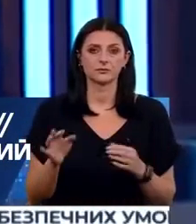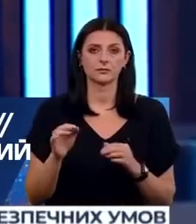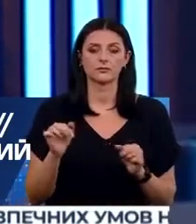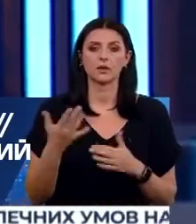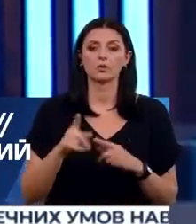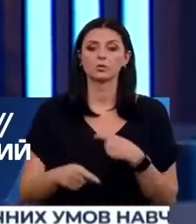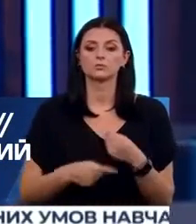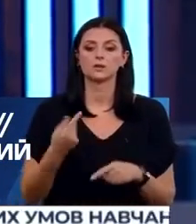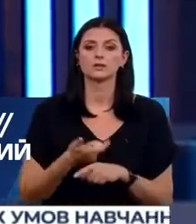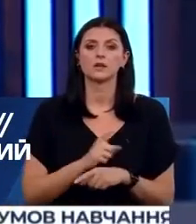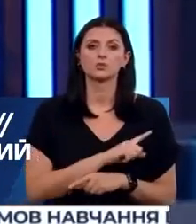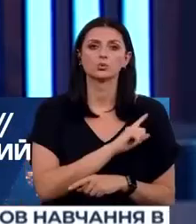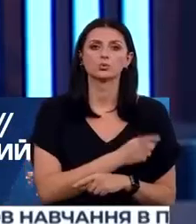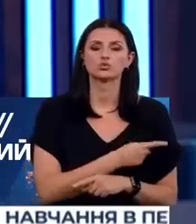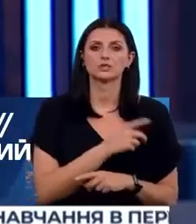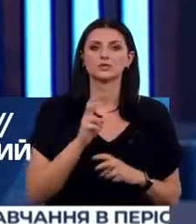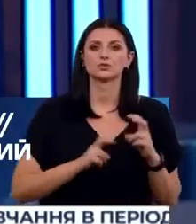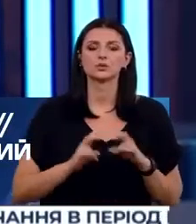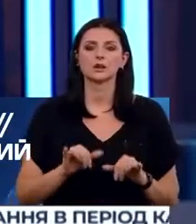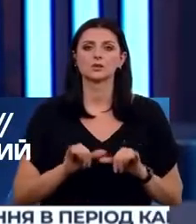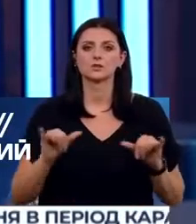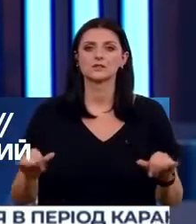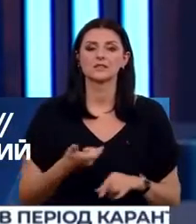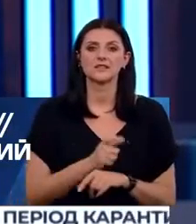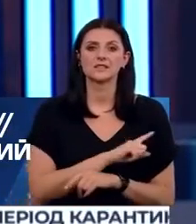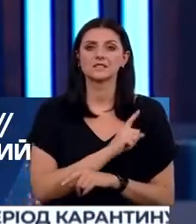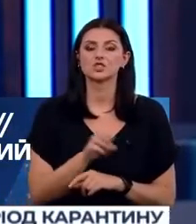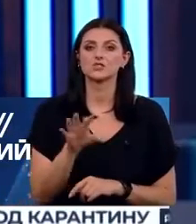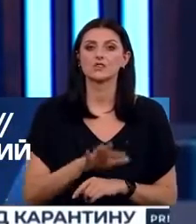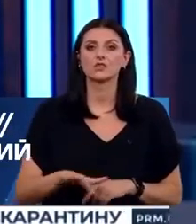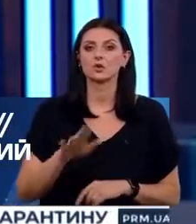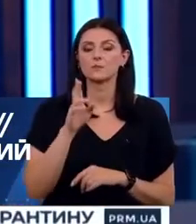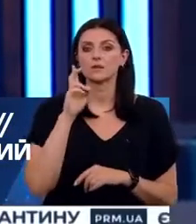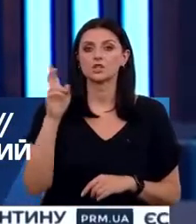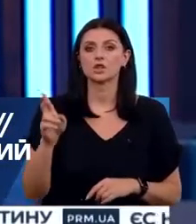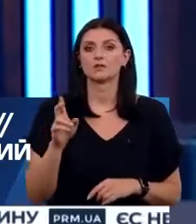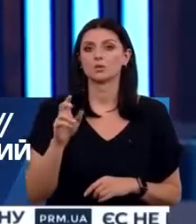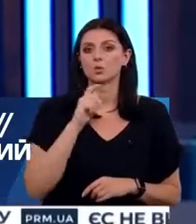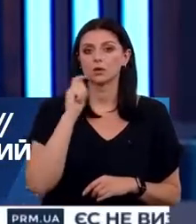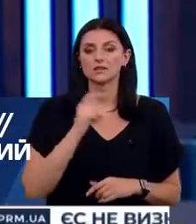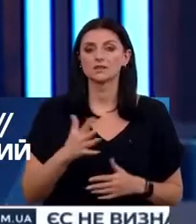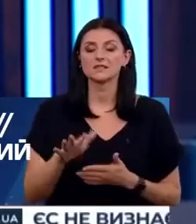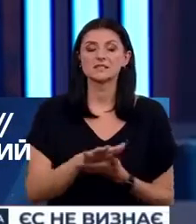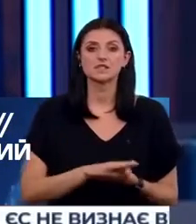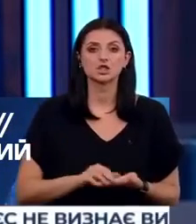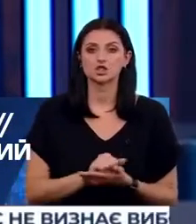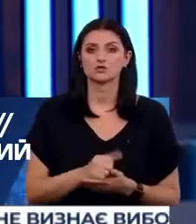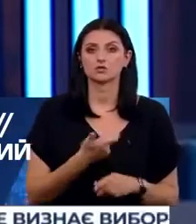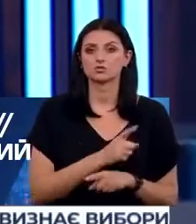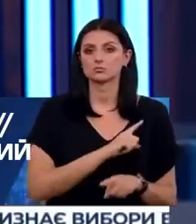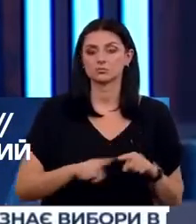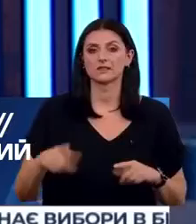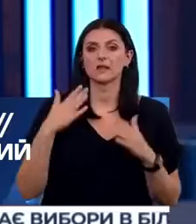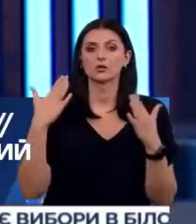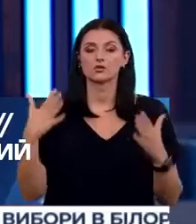спадок одне з найпотужніших індустріально розвинутих, найсильніших в Європі держав Україна, який знищив дуже швидко, талановито